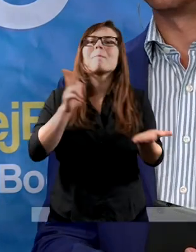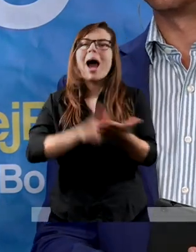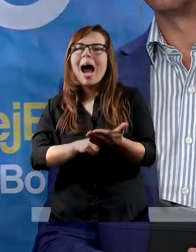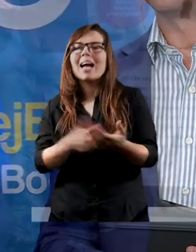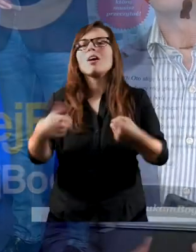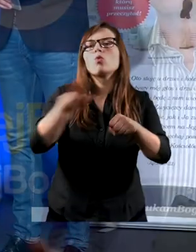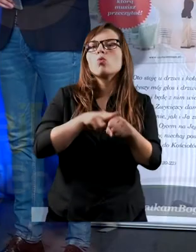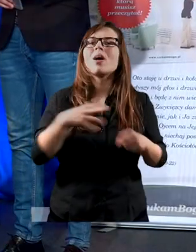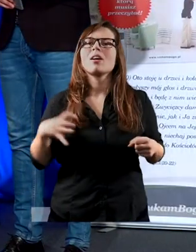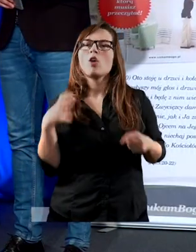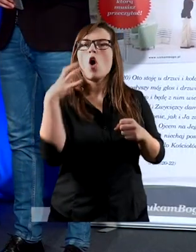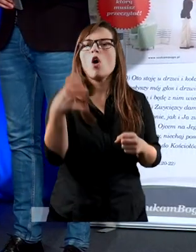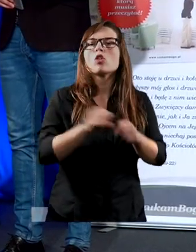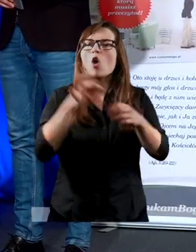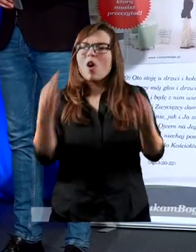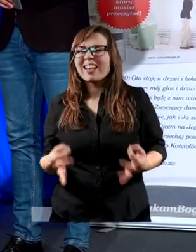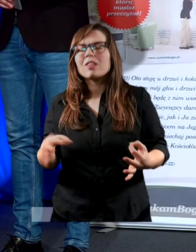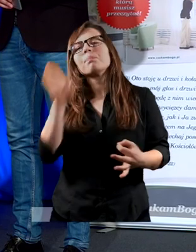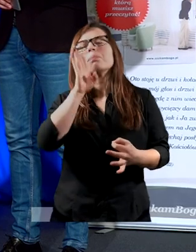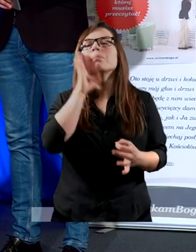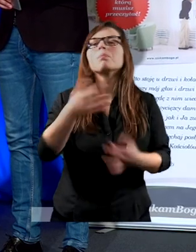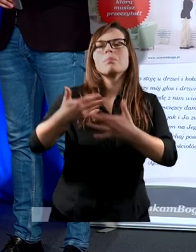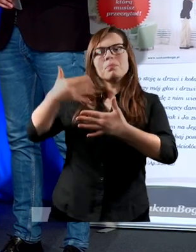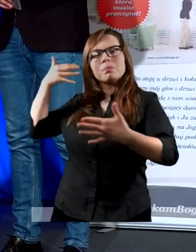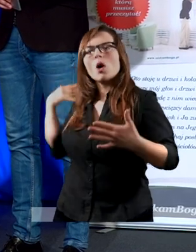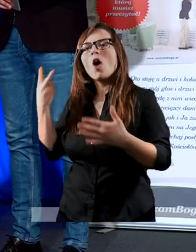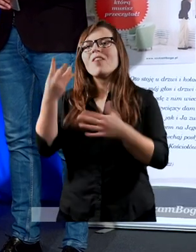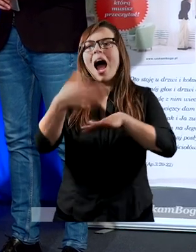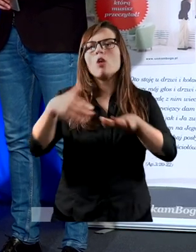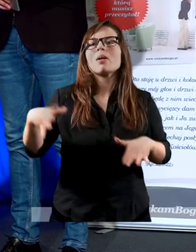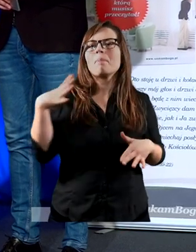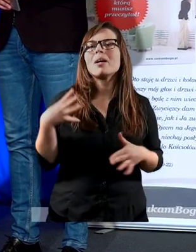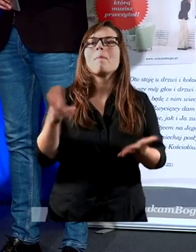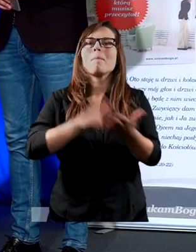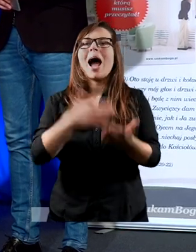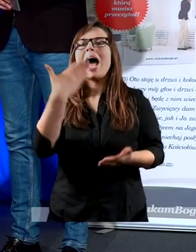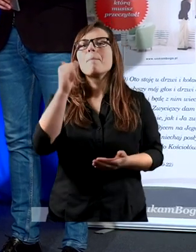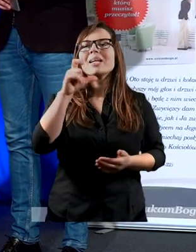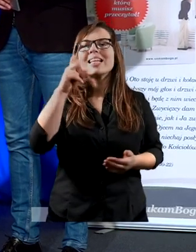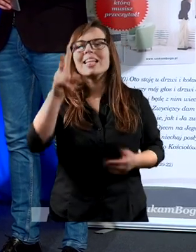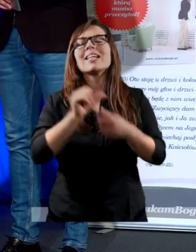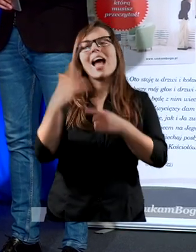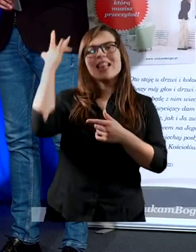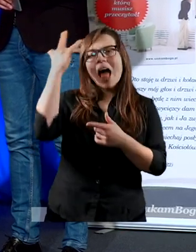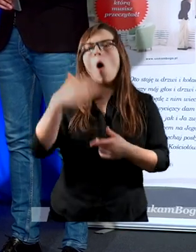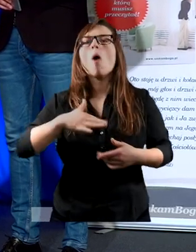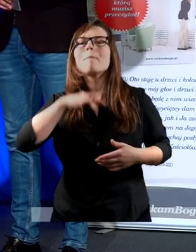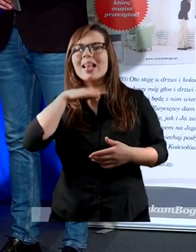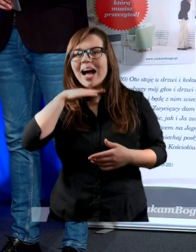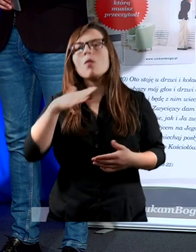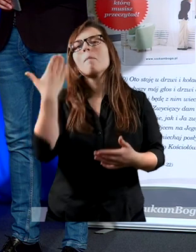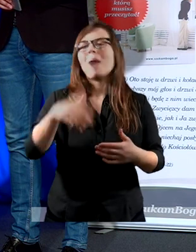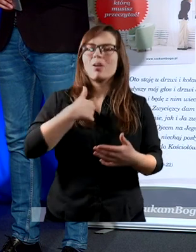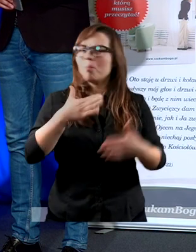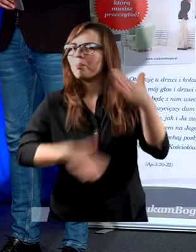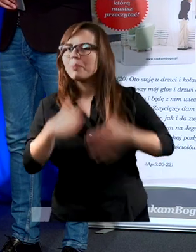który gościł dotychczas w poprzednich dwóch odcinkach. Marek Micyk jest teologiem, pedagogiem. Bardzo